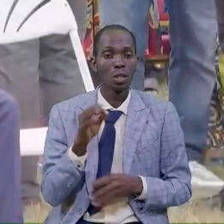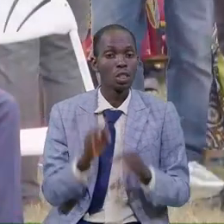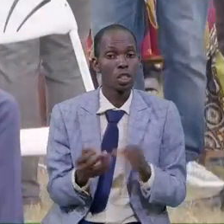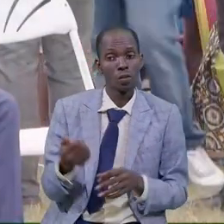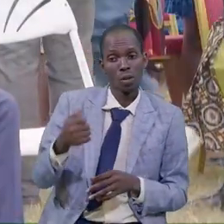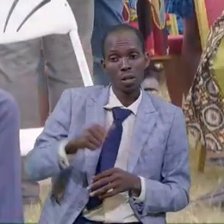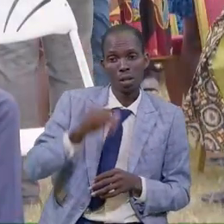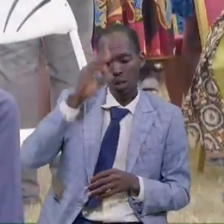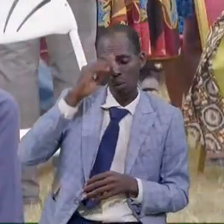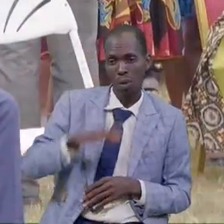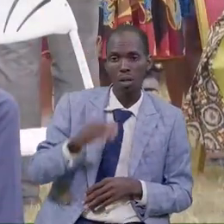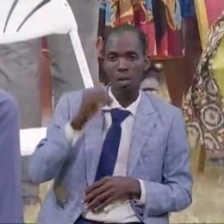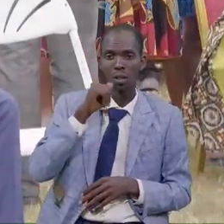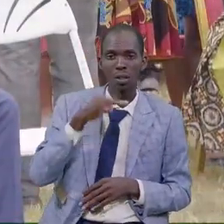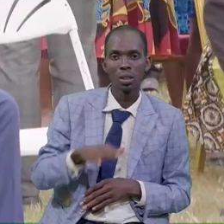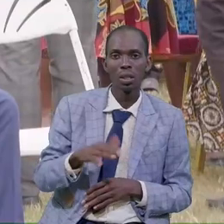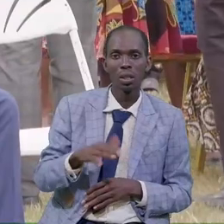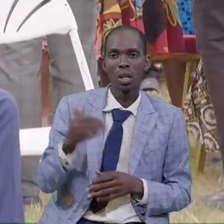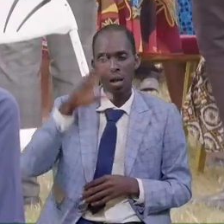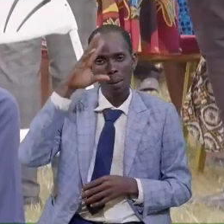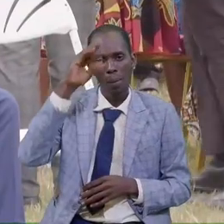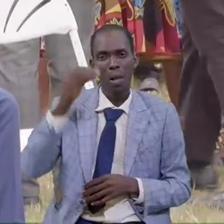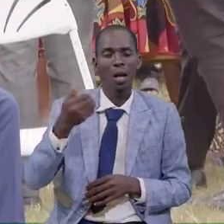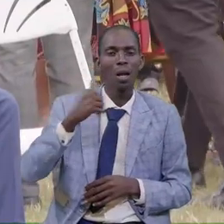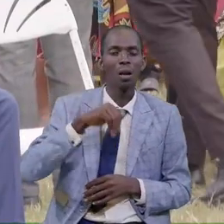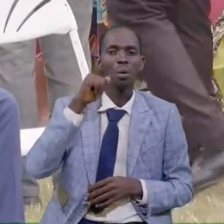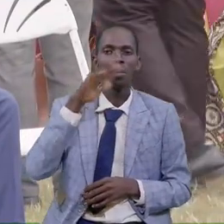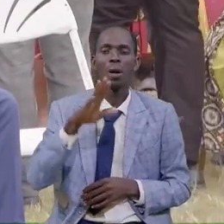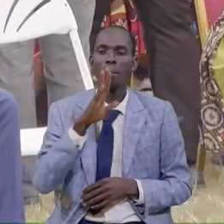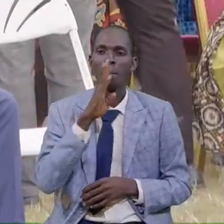garçon, une fille, un homme, une femme est en Christ,